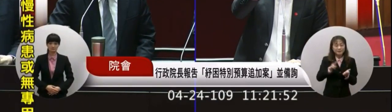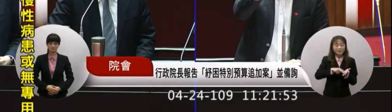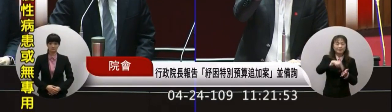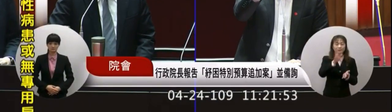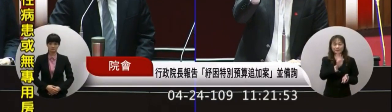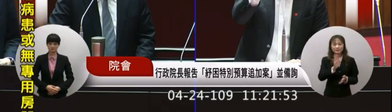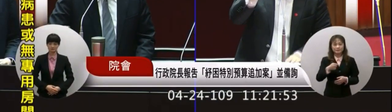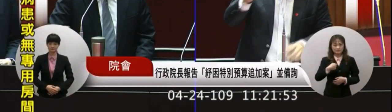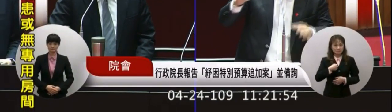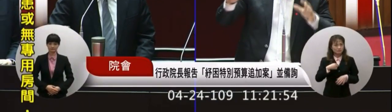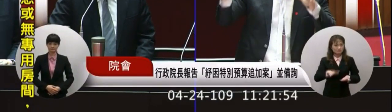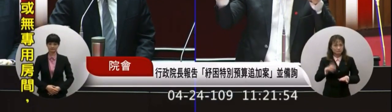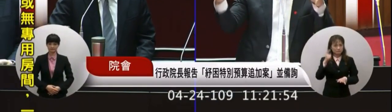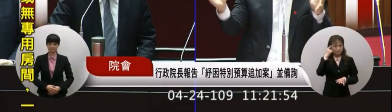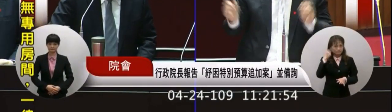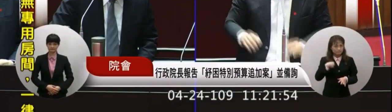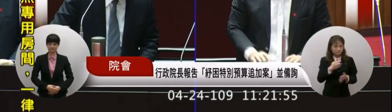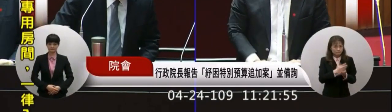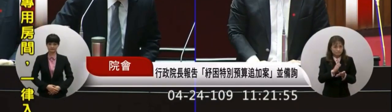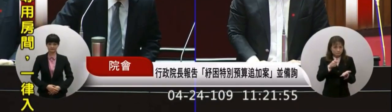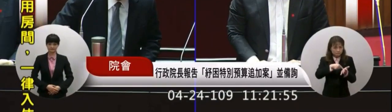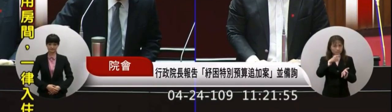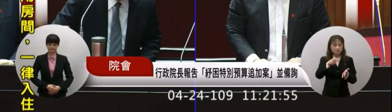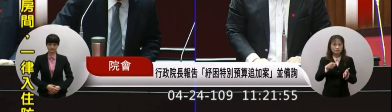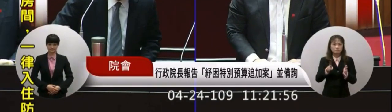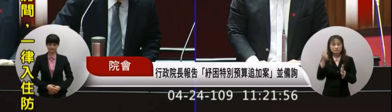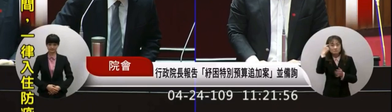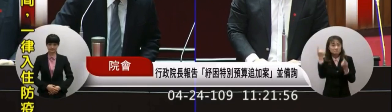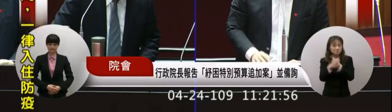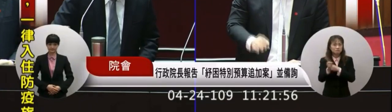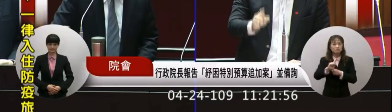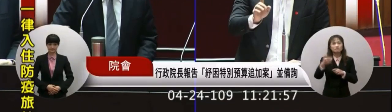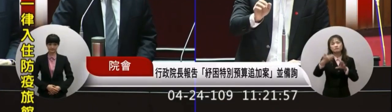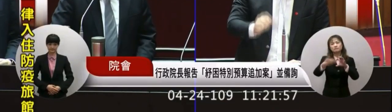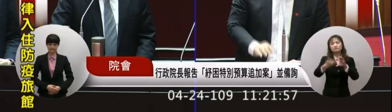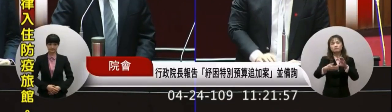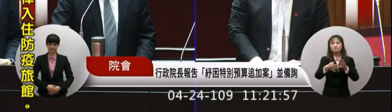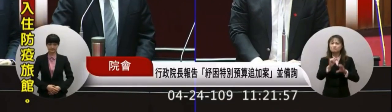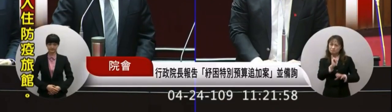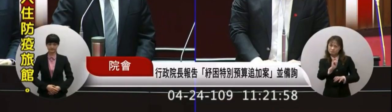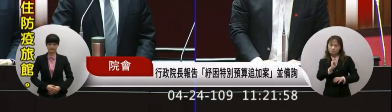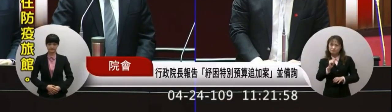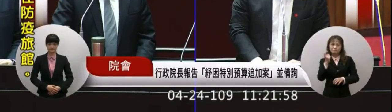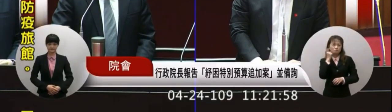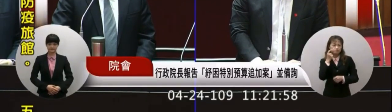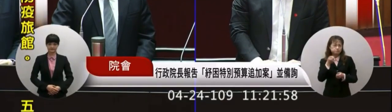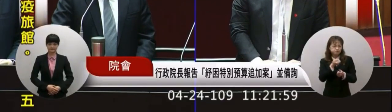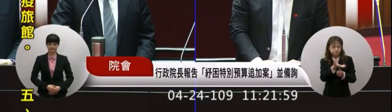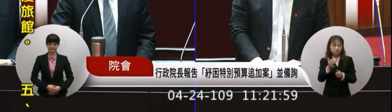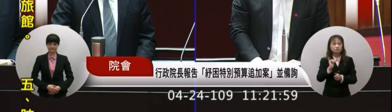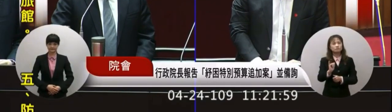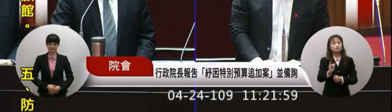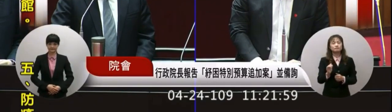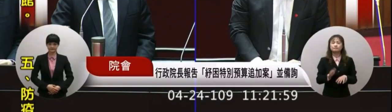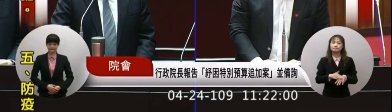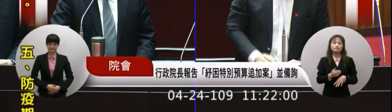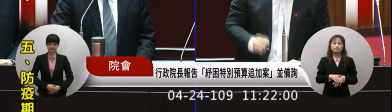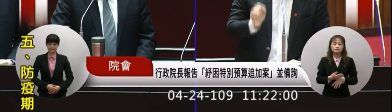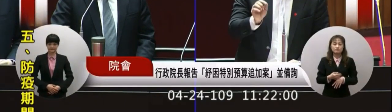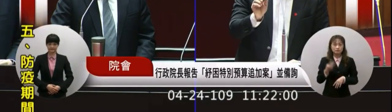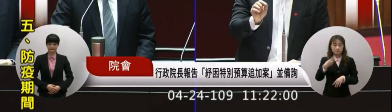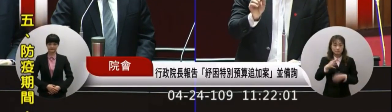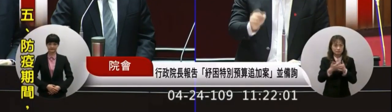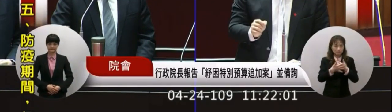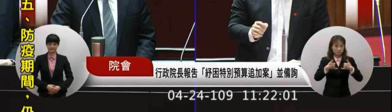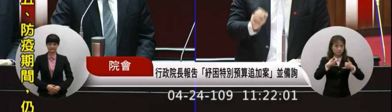思是讲吼，咱干呐处理一届，表示咱电视的环境相对来讲清气啊。但是还佫有一个所在真恐怖，就是这个网络的社群，